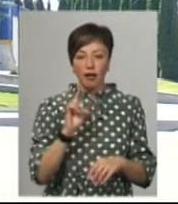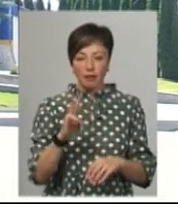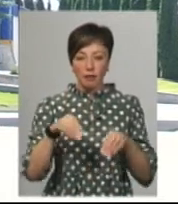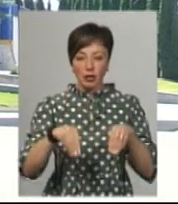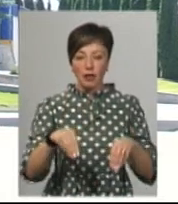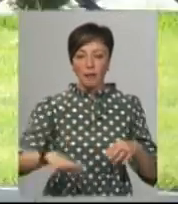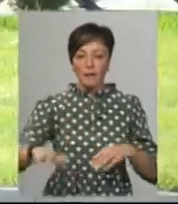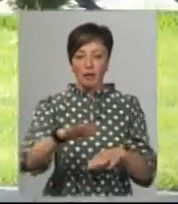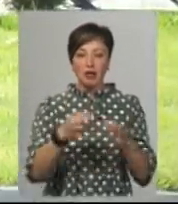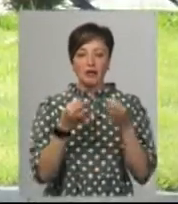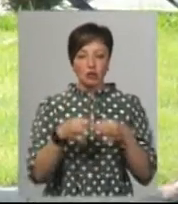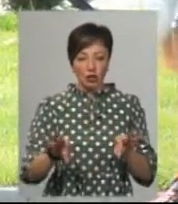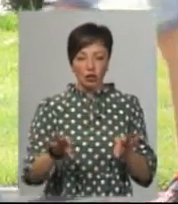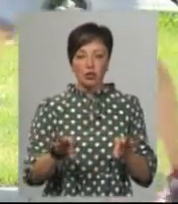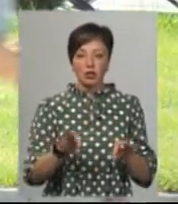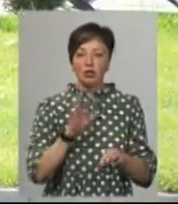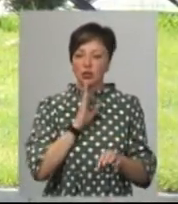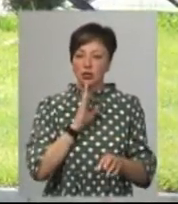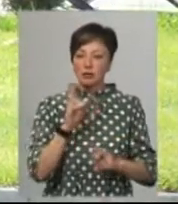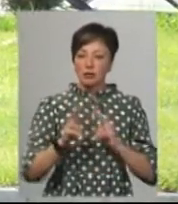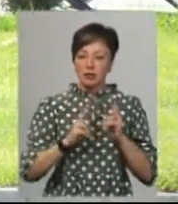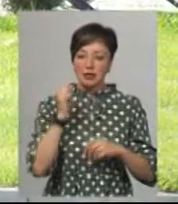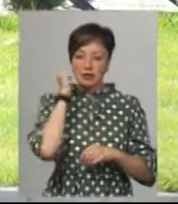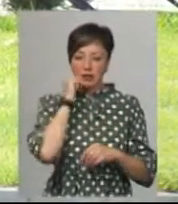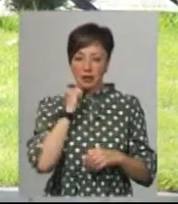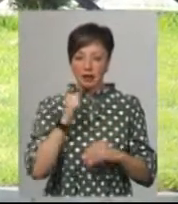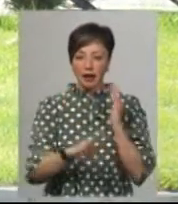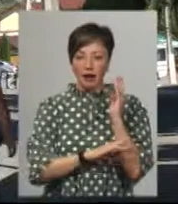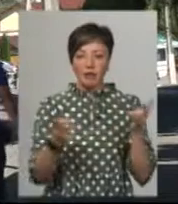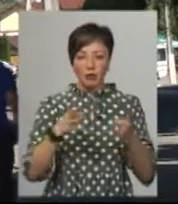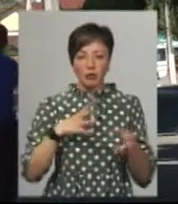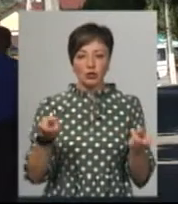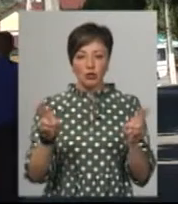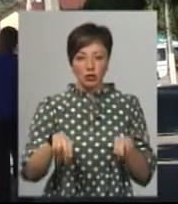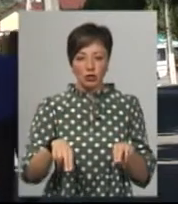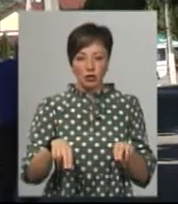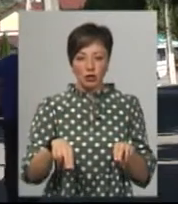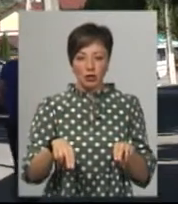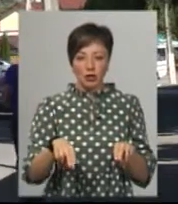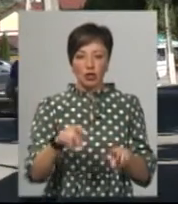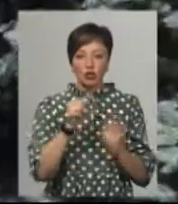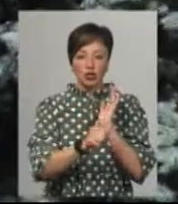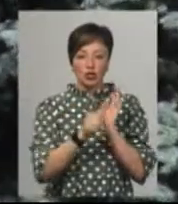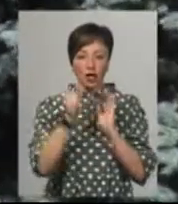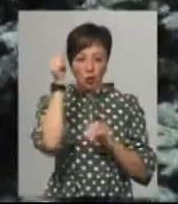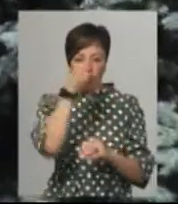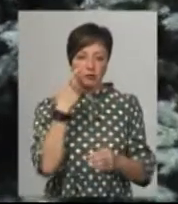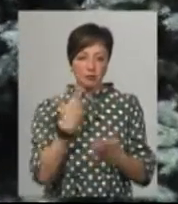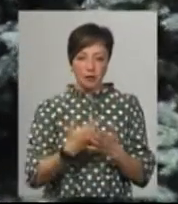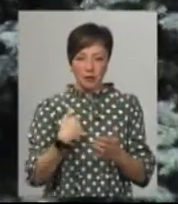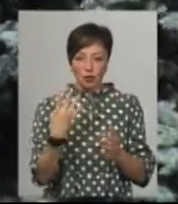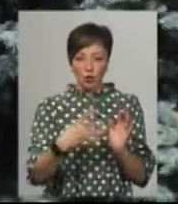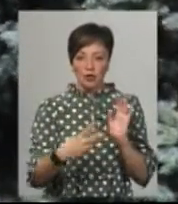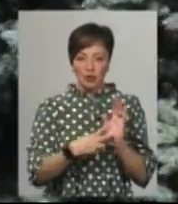Майдані Незалежності. Олександр Степанюк заперечує, старі здорові дерева слід було залишити. Їм 60 років орієнтовно, мені 47,